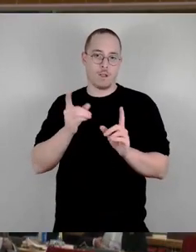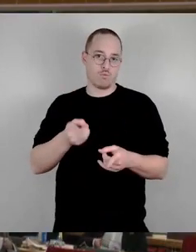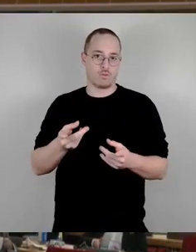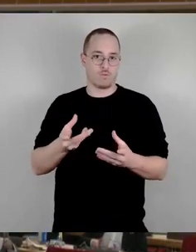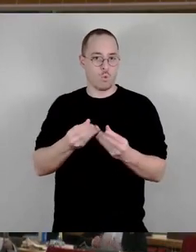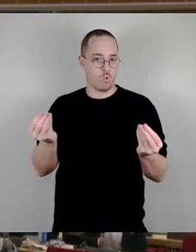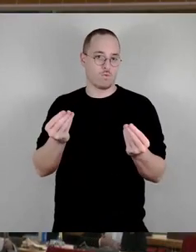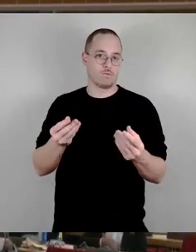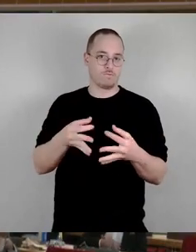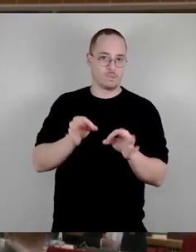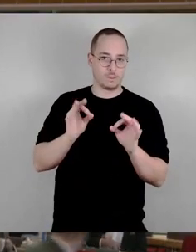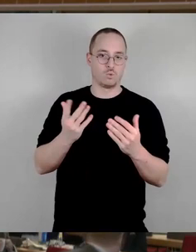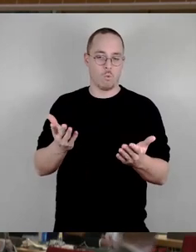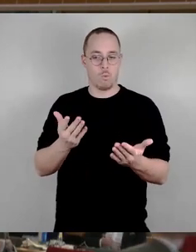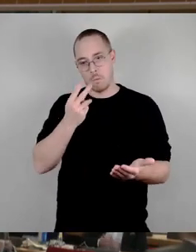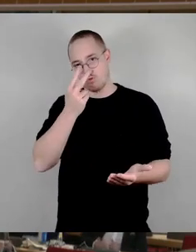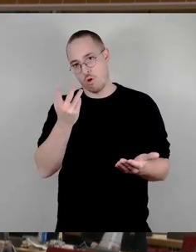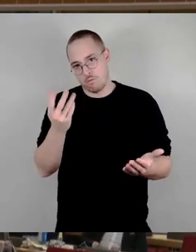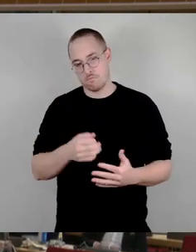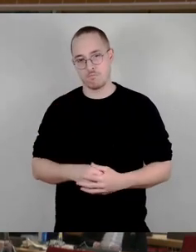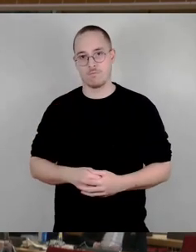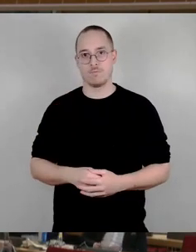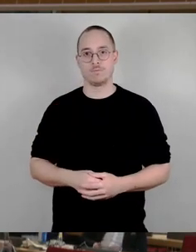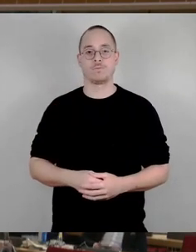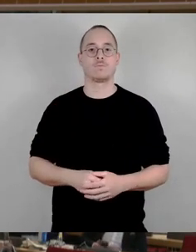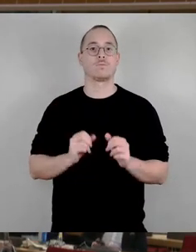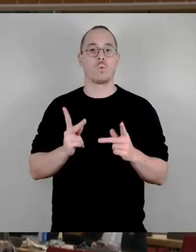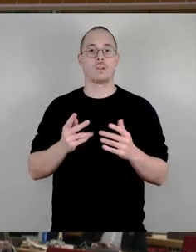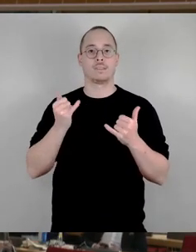So, jetzt Bündnis 90 Die Grünen, Herr Schulze.